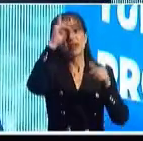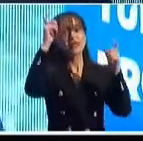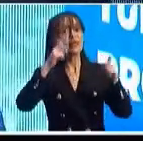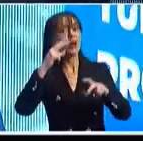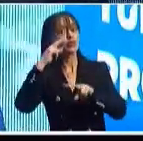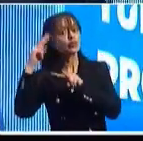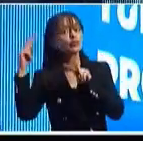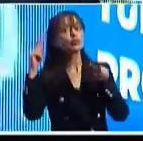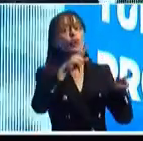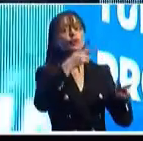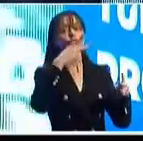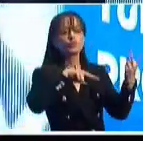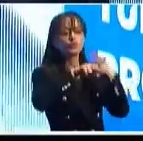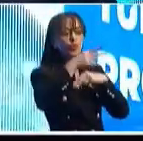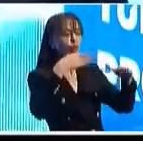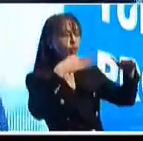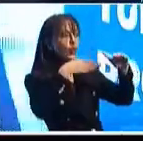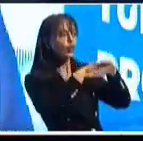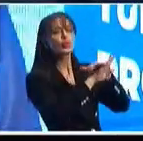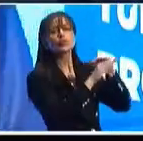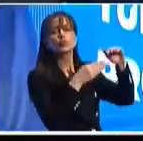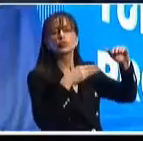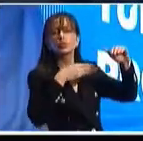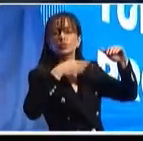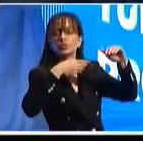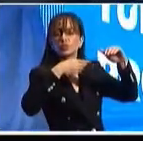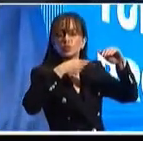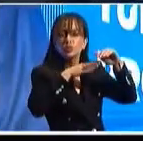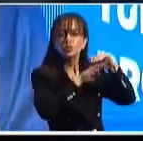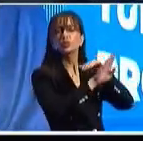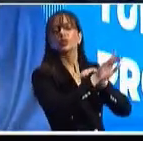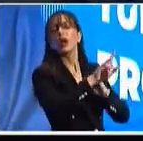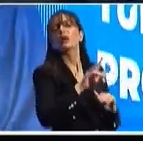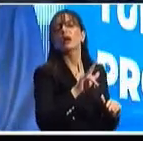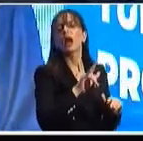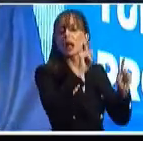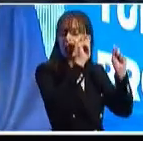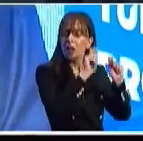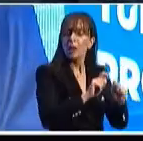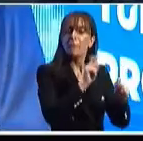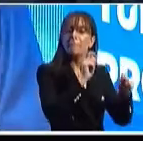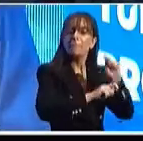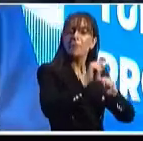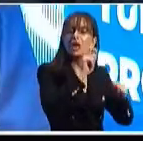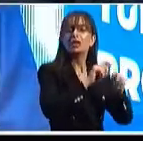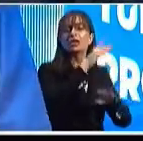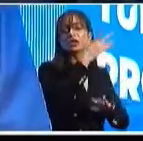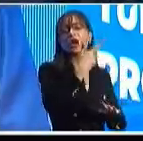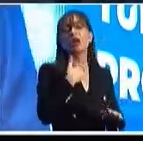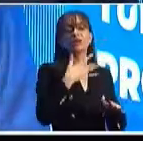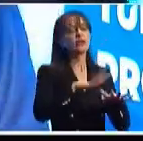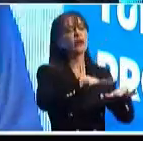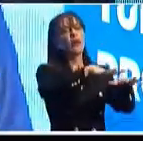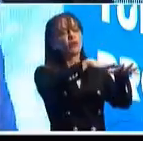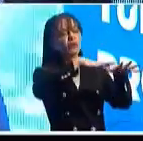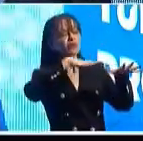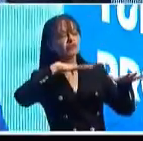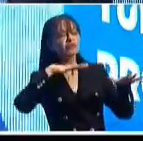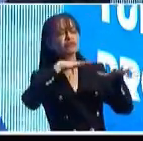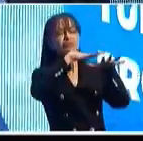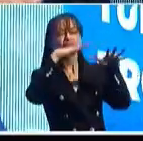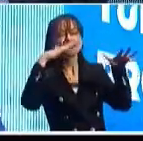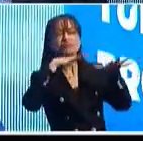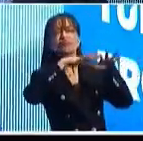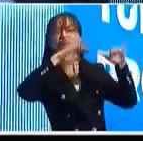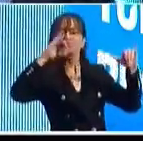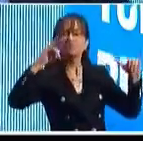karayolu tünellerine inşallah sahip olacak ve bu çerçevede hem trafik yoğunluğu üst seviyelerde olan